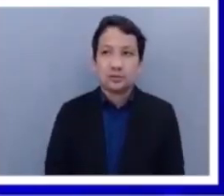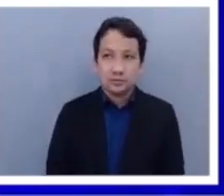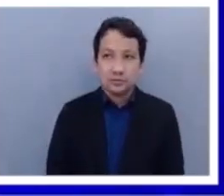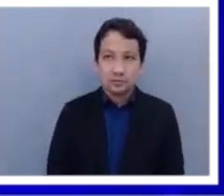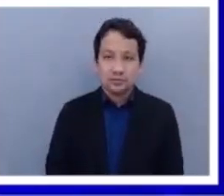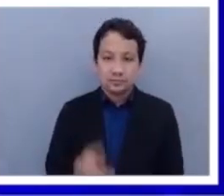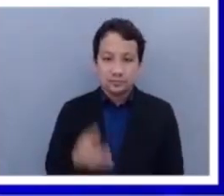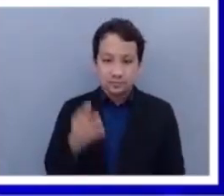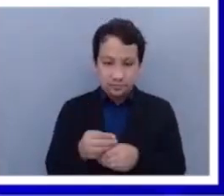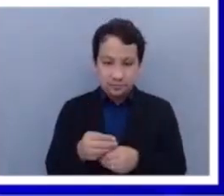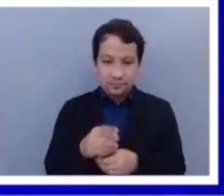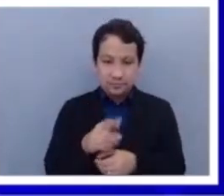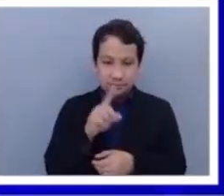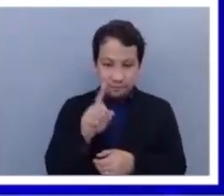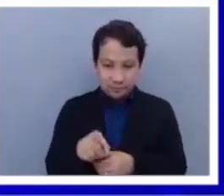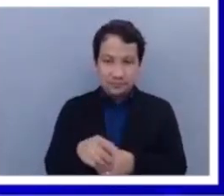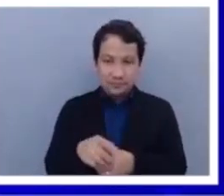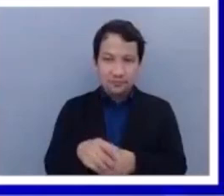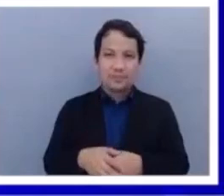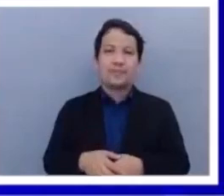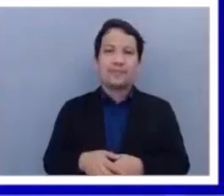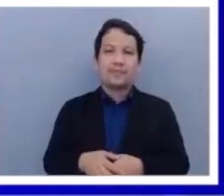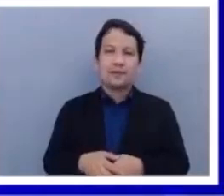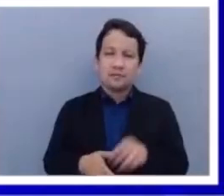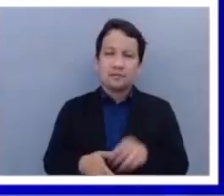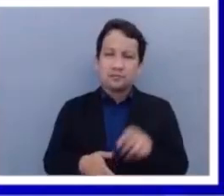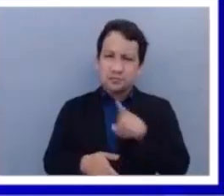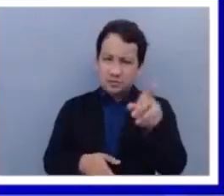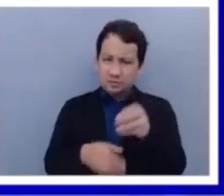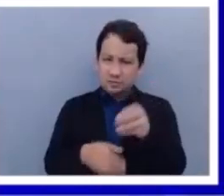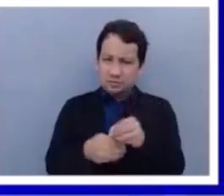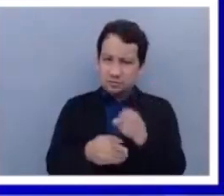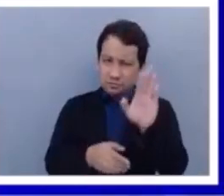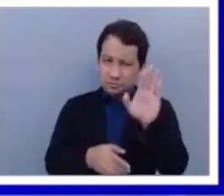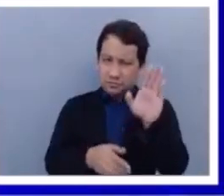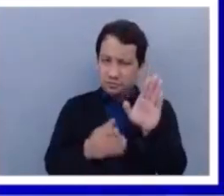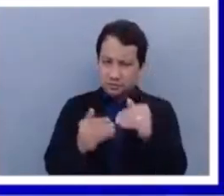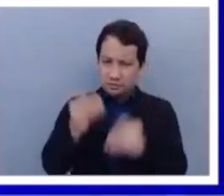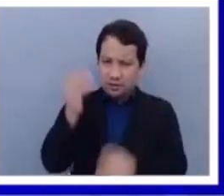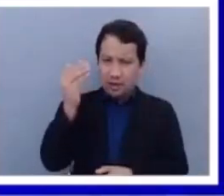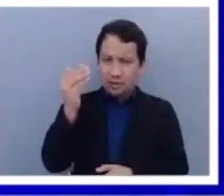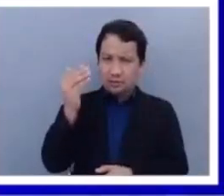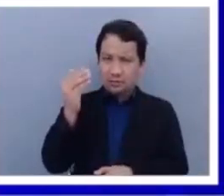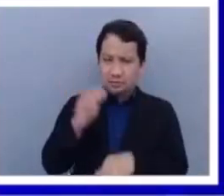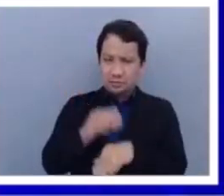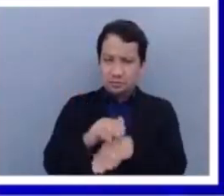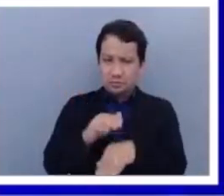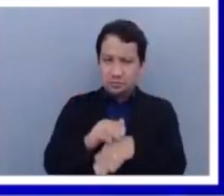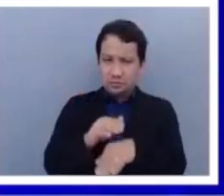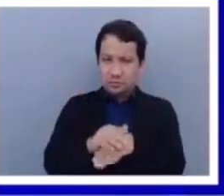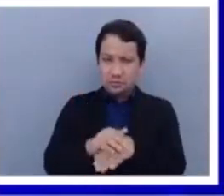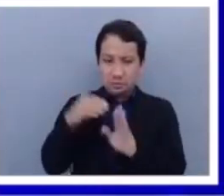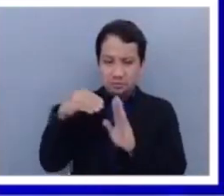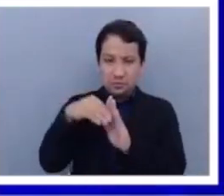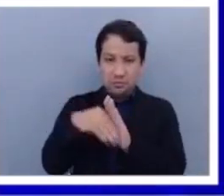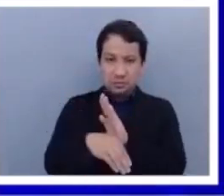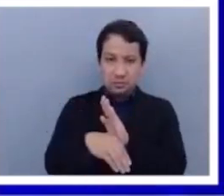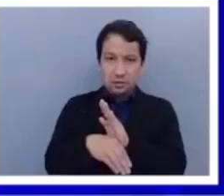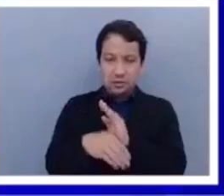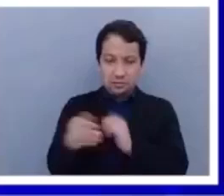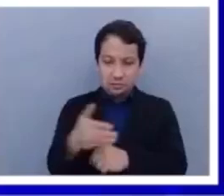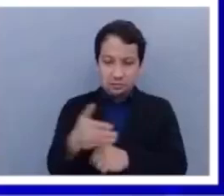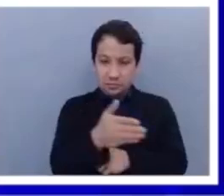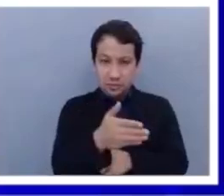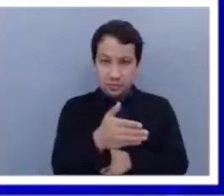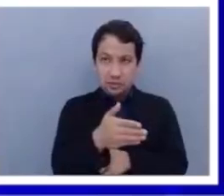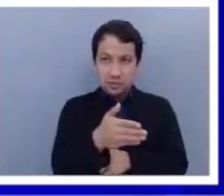sir. Would you consider po na mataas or alarming yung pagbaba dun sa fisheries,